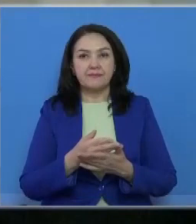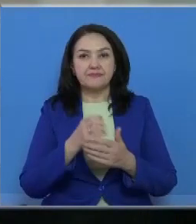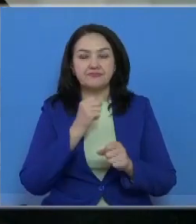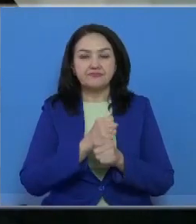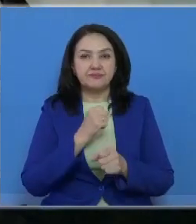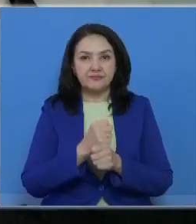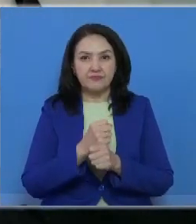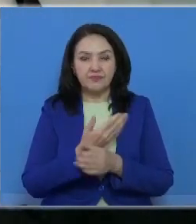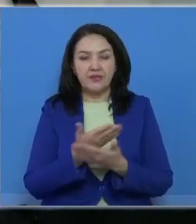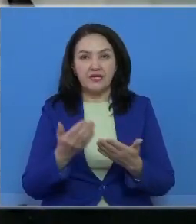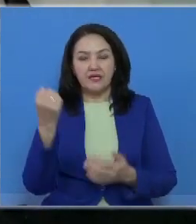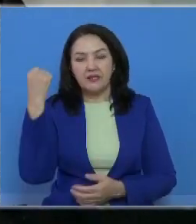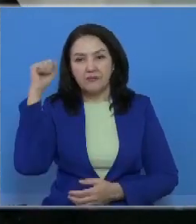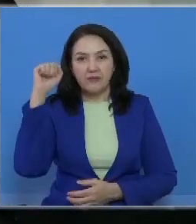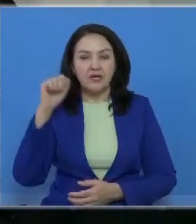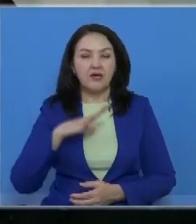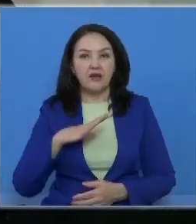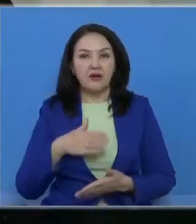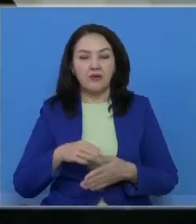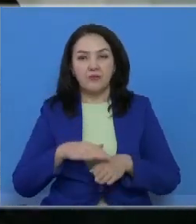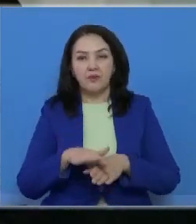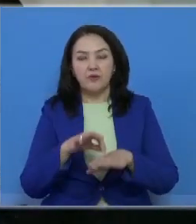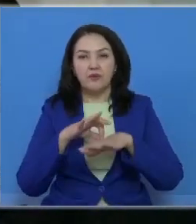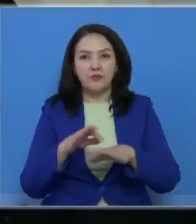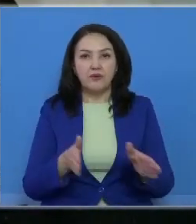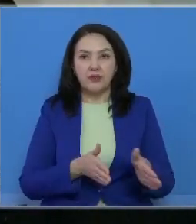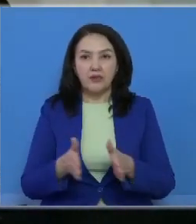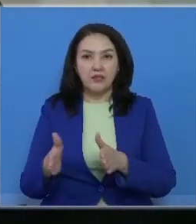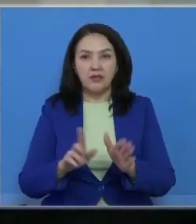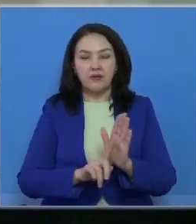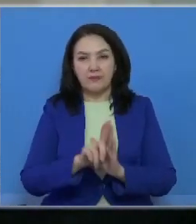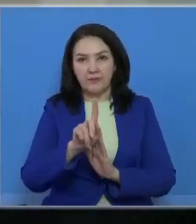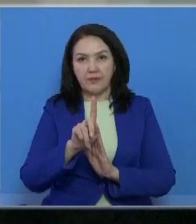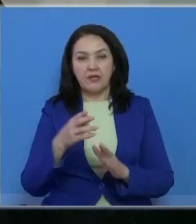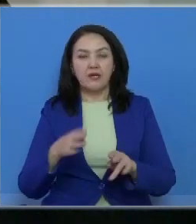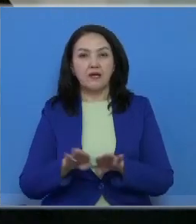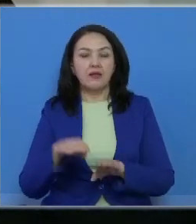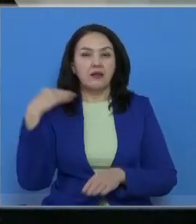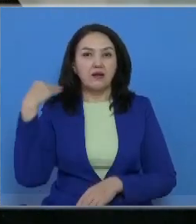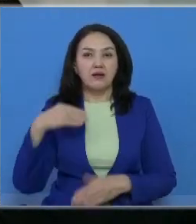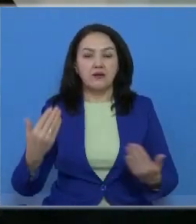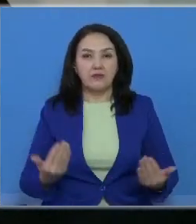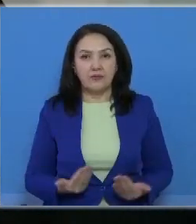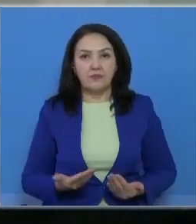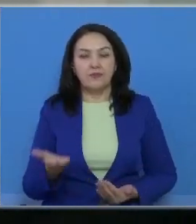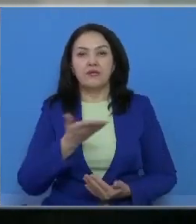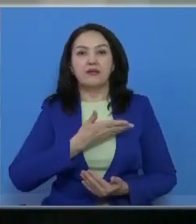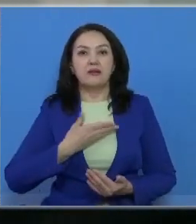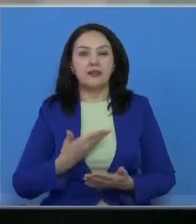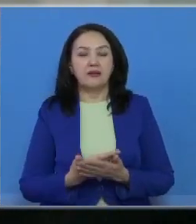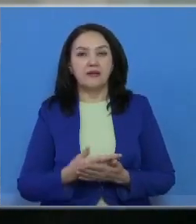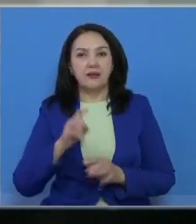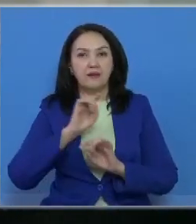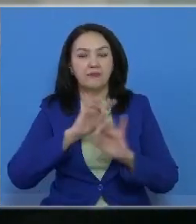еңбектерін, олардың батырлық жүріп өткен жолын ұлықтау басталған кезеңде осы Ақтөбе өңірінде біздің